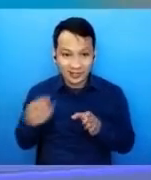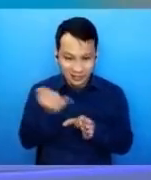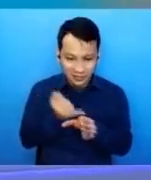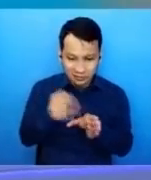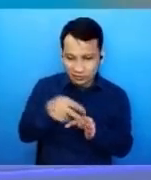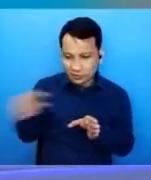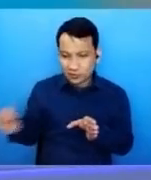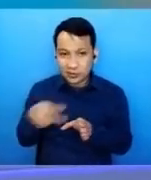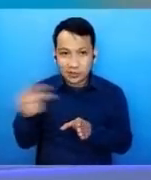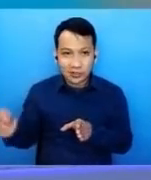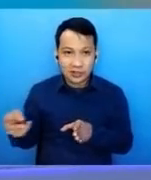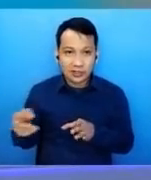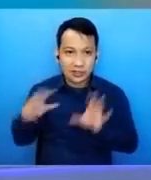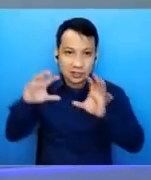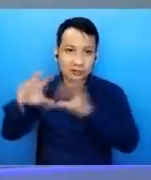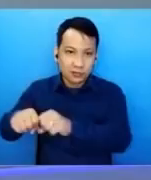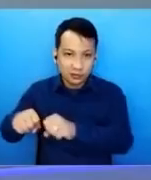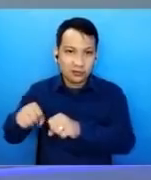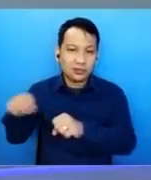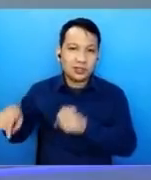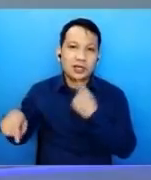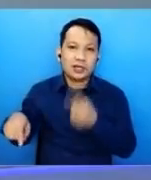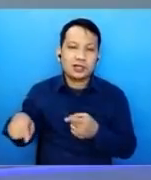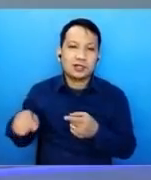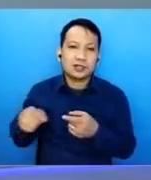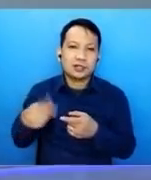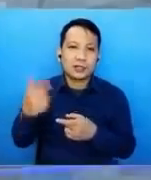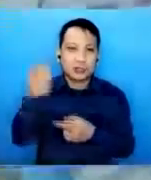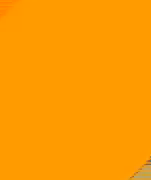ang holdupper. Nasa frontline na balita si Gary De Leon.